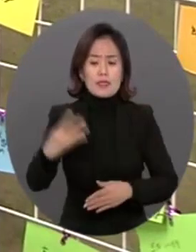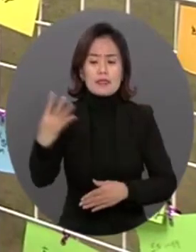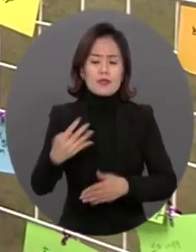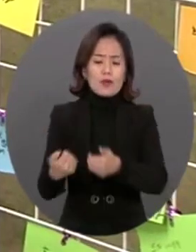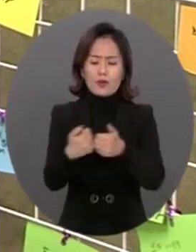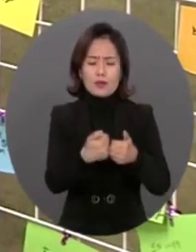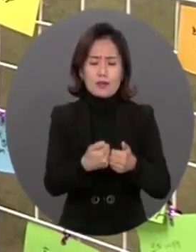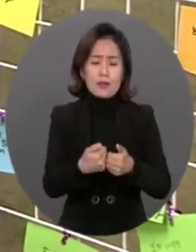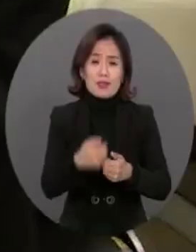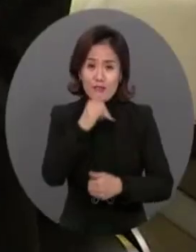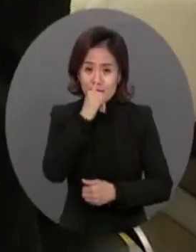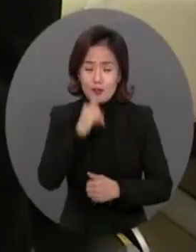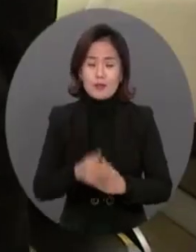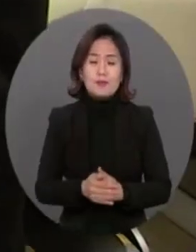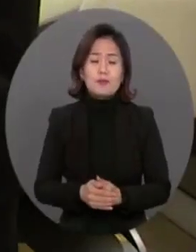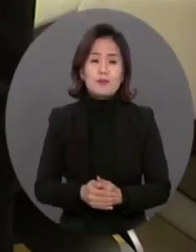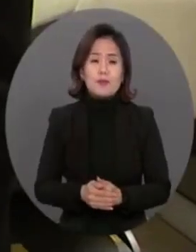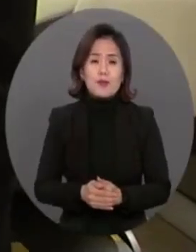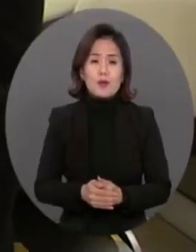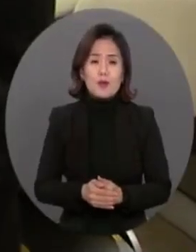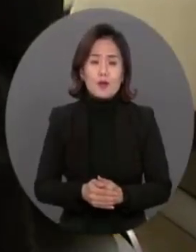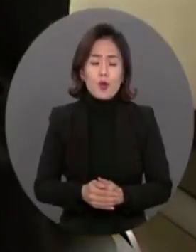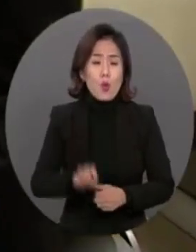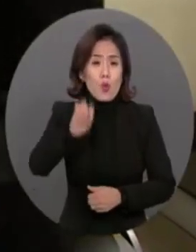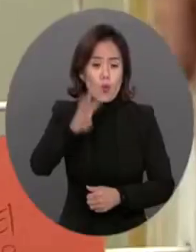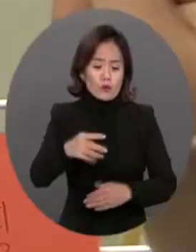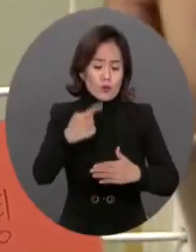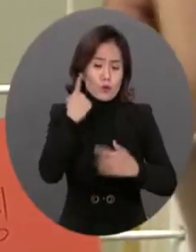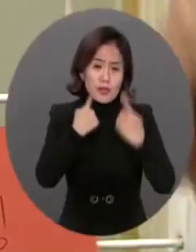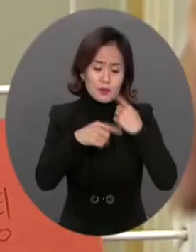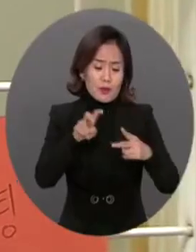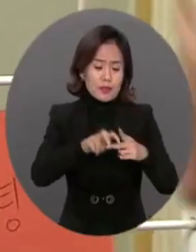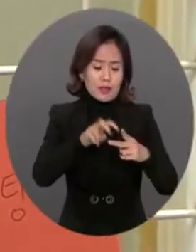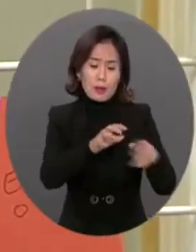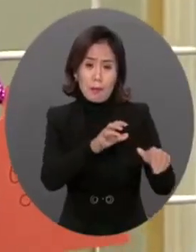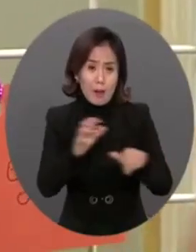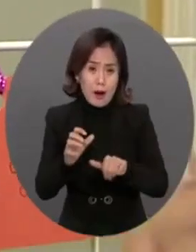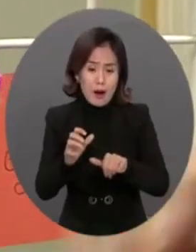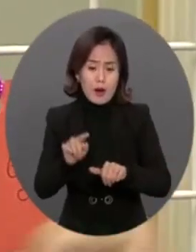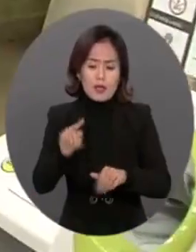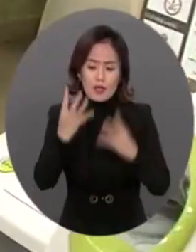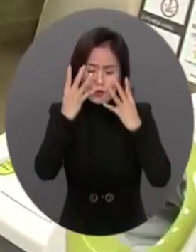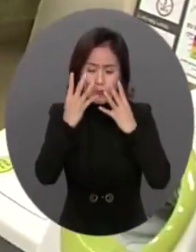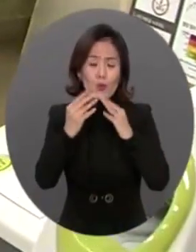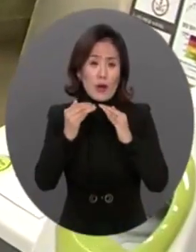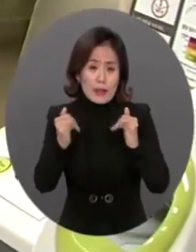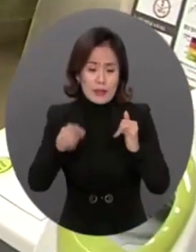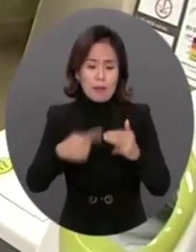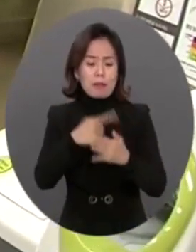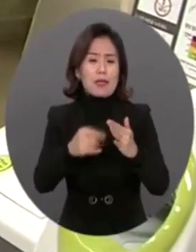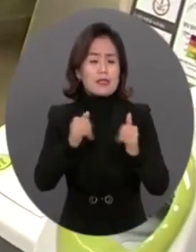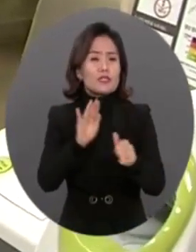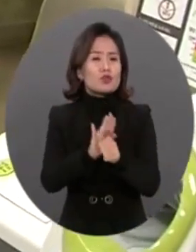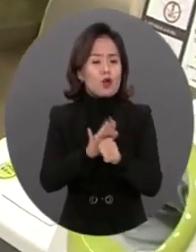상담이 이루어졌습니다. 관타나모 조사단은 광주 트라우마 센터 사례를 바탕으로 관타나모 수용소 피해자들에 대한